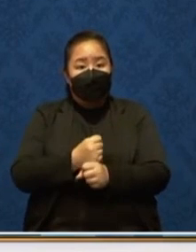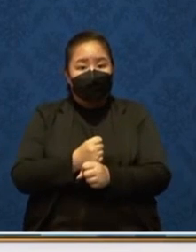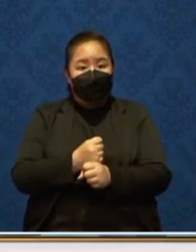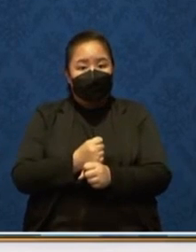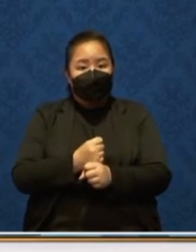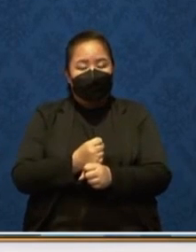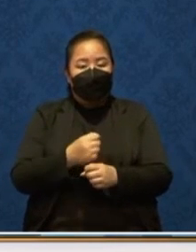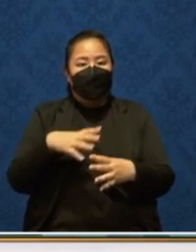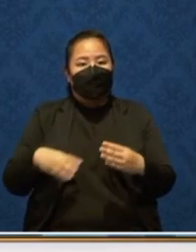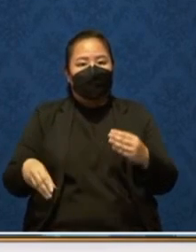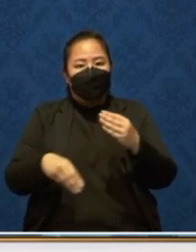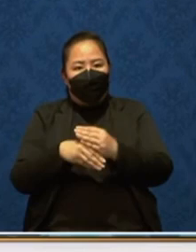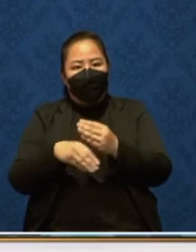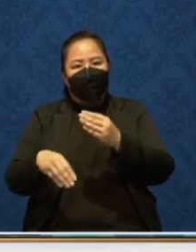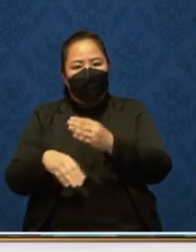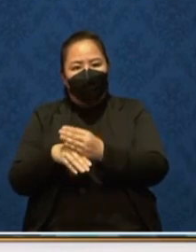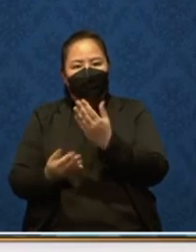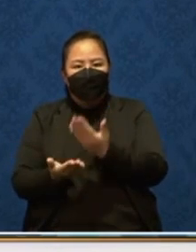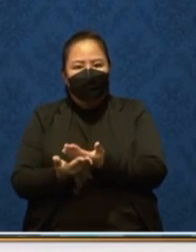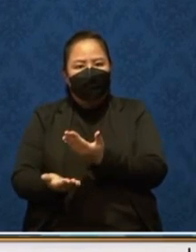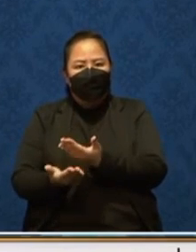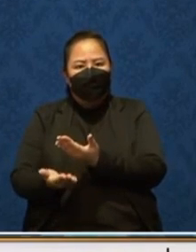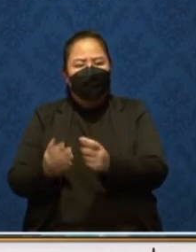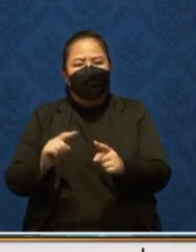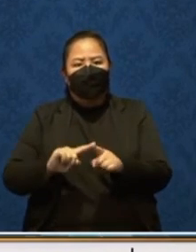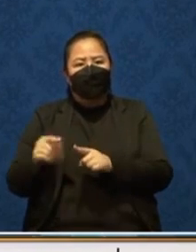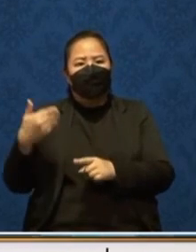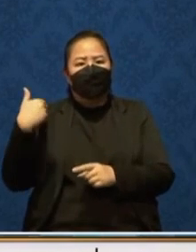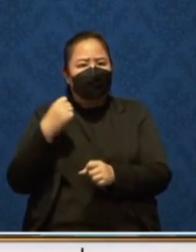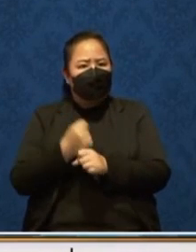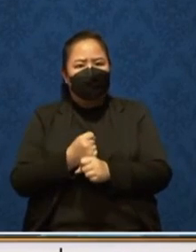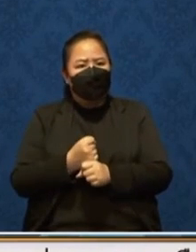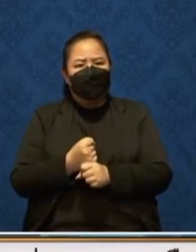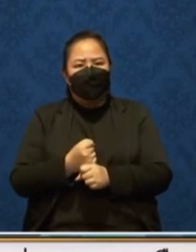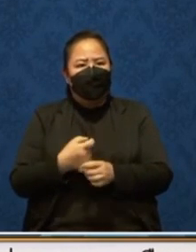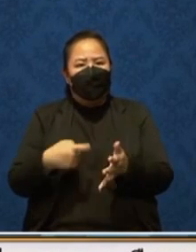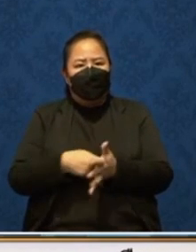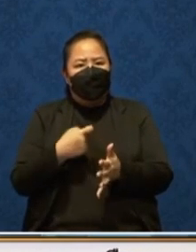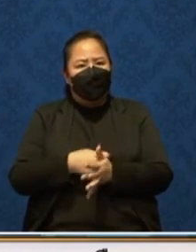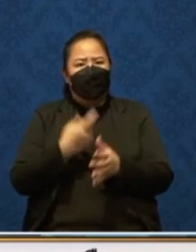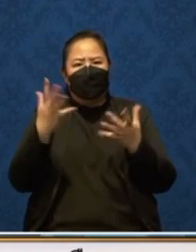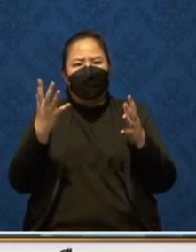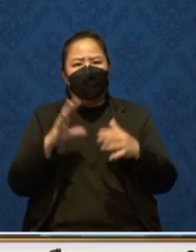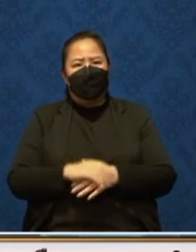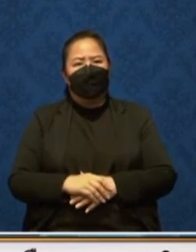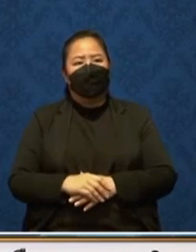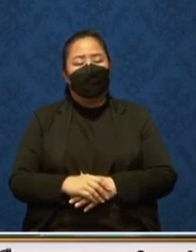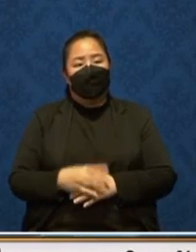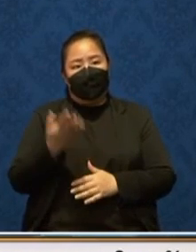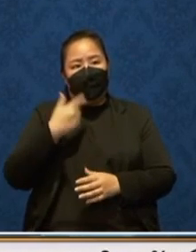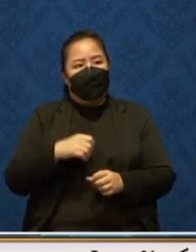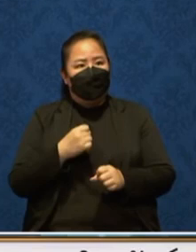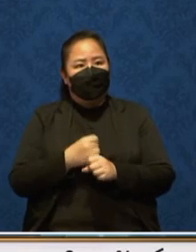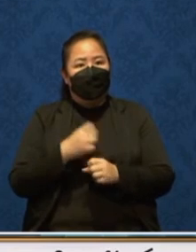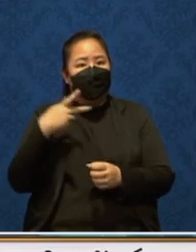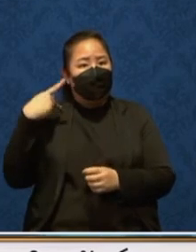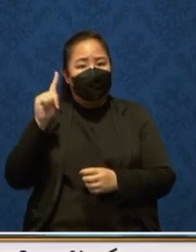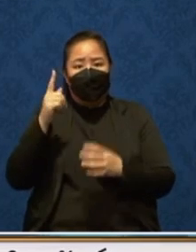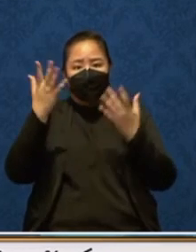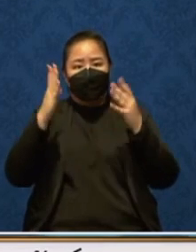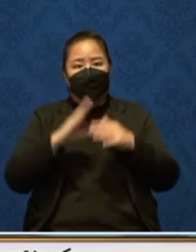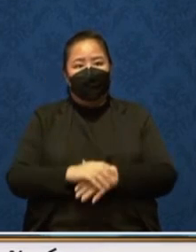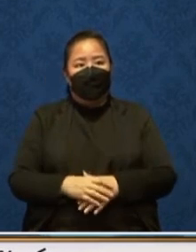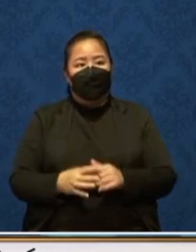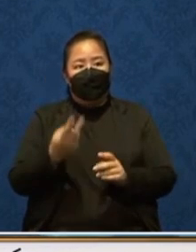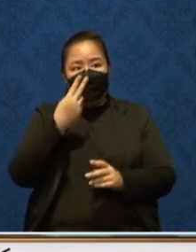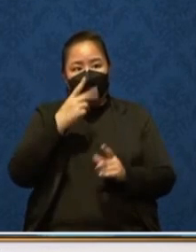ไปซ้ๆกันนักไเหุผลชนดี palchefนอกจาก pel language hiçbirfy representaไปดูใน